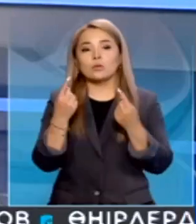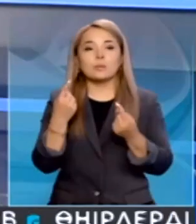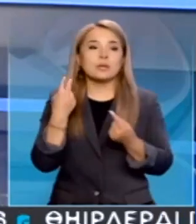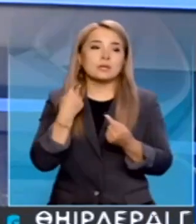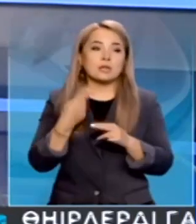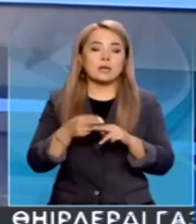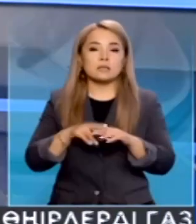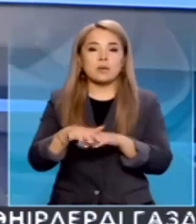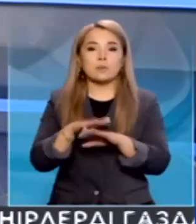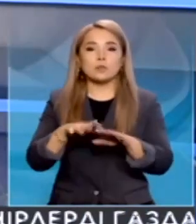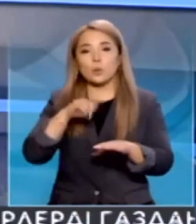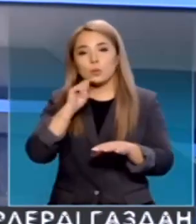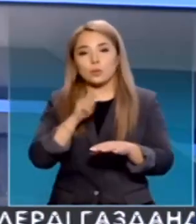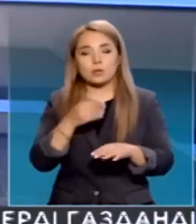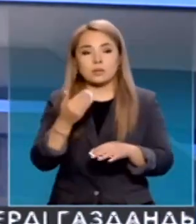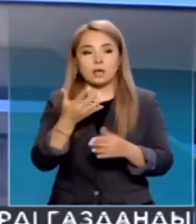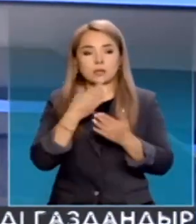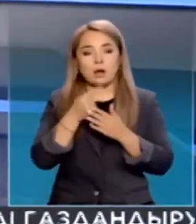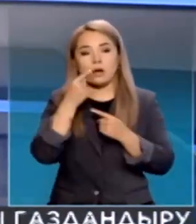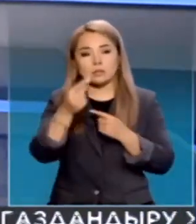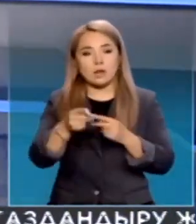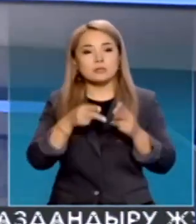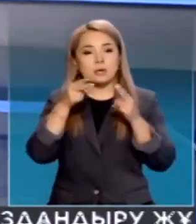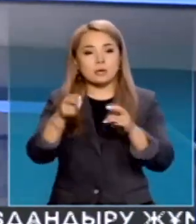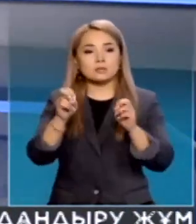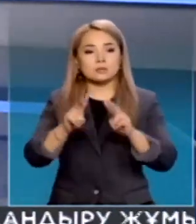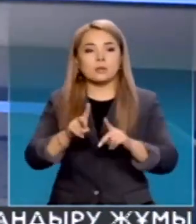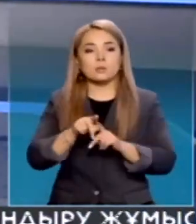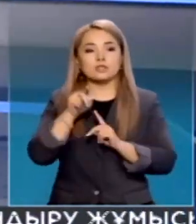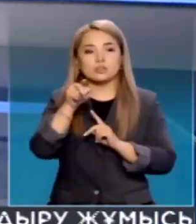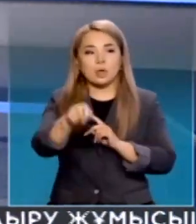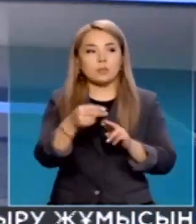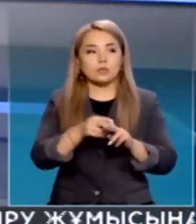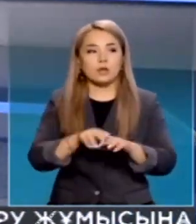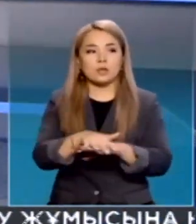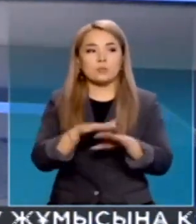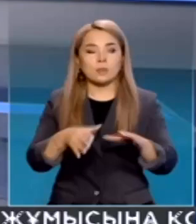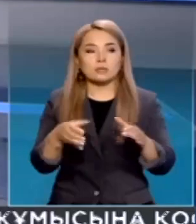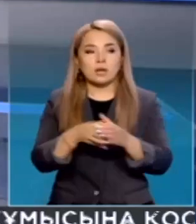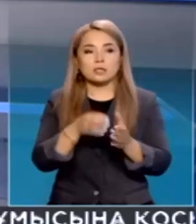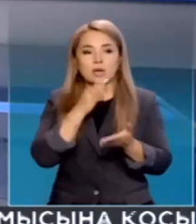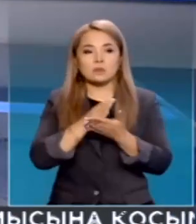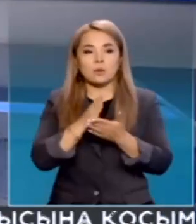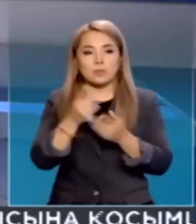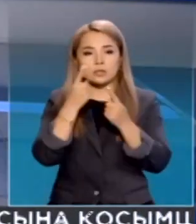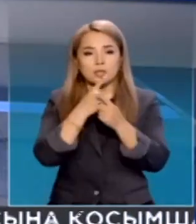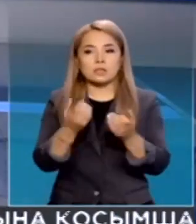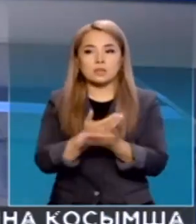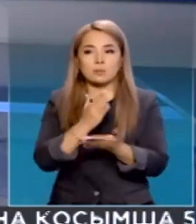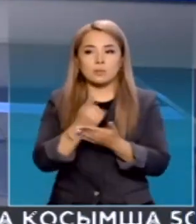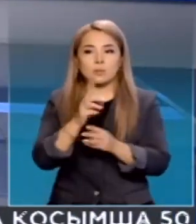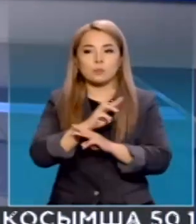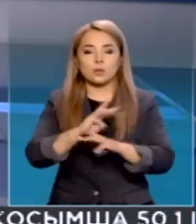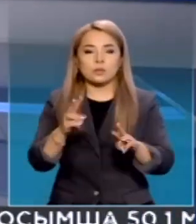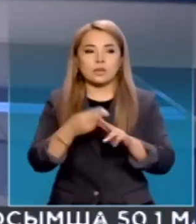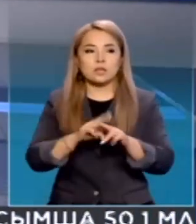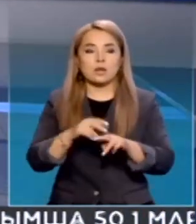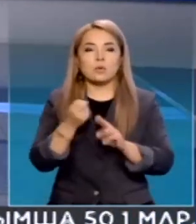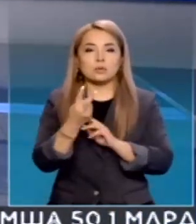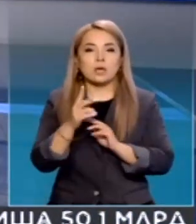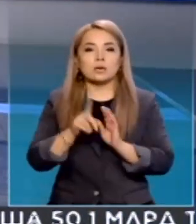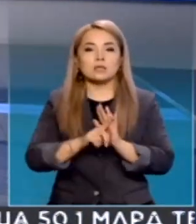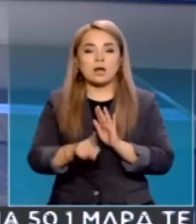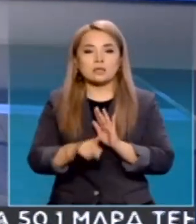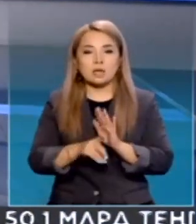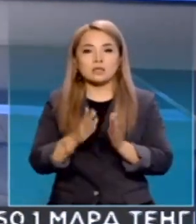Ал осы Ұлыбритания Украинаға алыс қашықтыққа арналған зымыран жүйесін жөнелтіп жатқан жариялады. Ол бір минутта 12 ракетаны